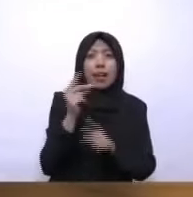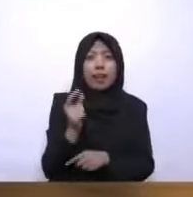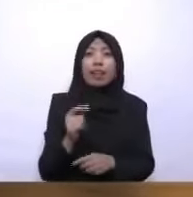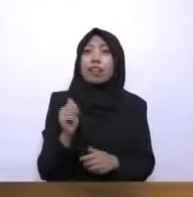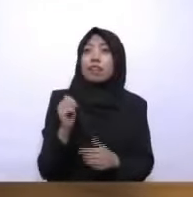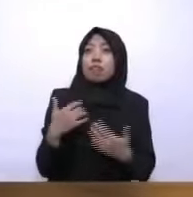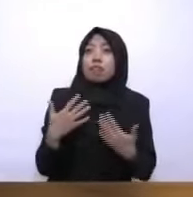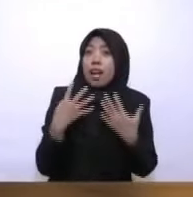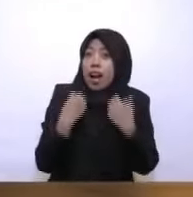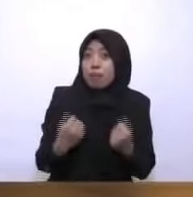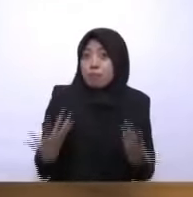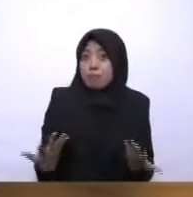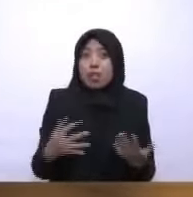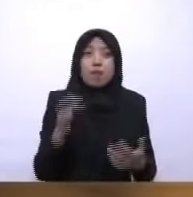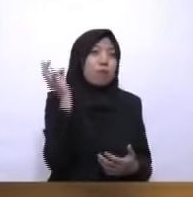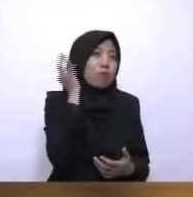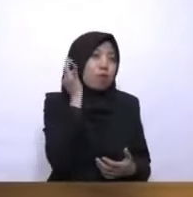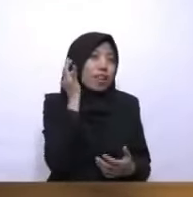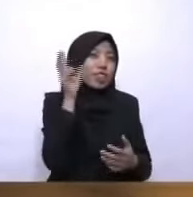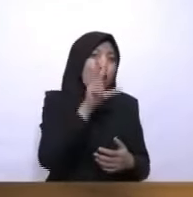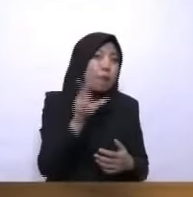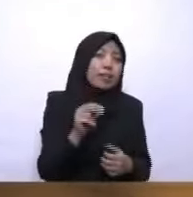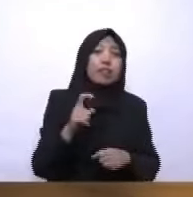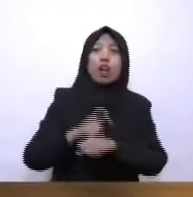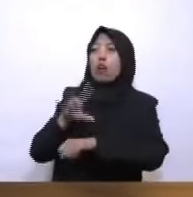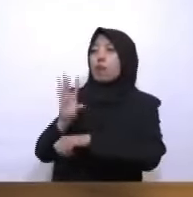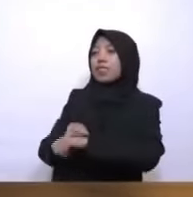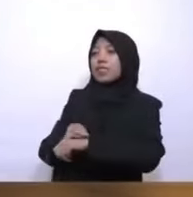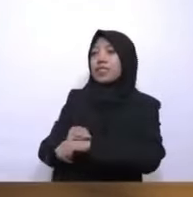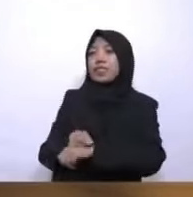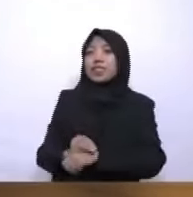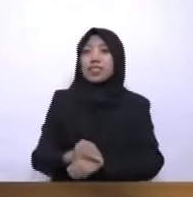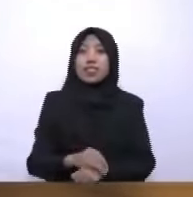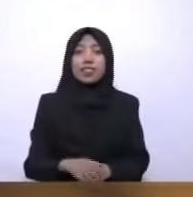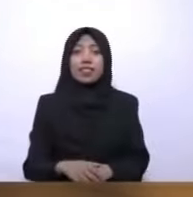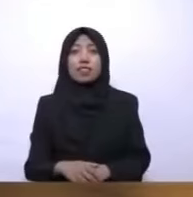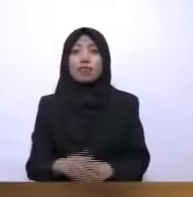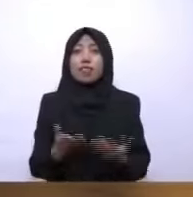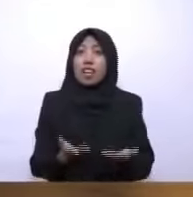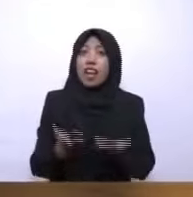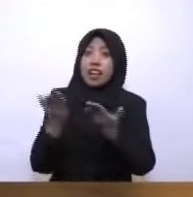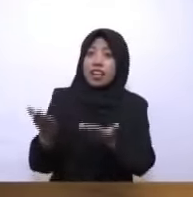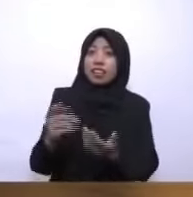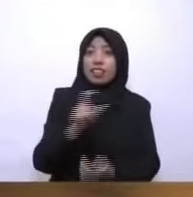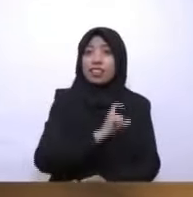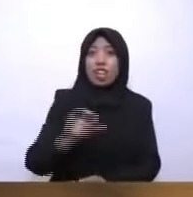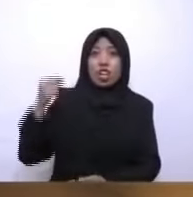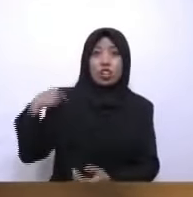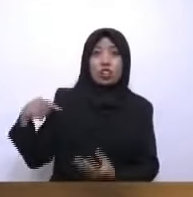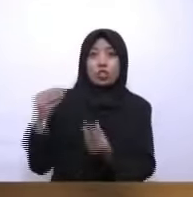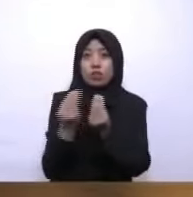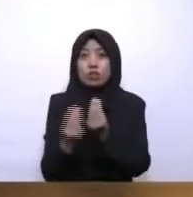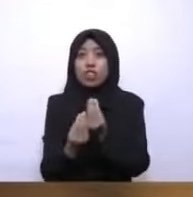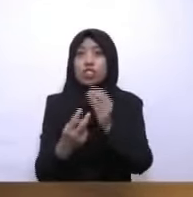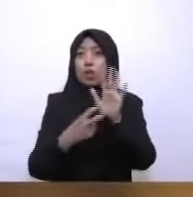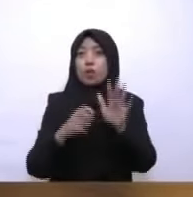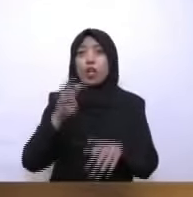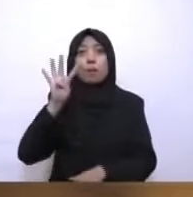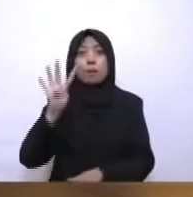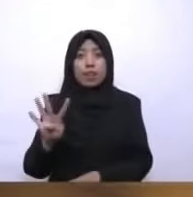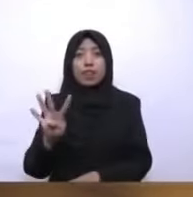apa? Supaya perempuan Jawa Barat bisa. Baik, waktu Anda sudah habis. Saya persilakan kepada Cawagub nomor urut